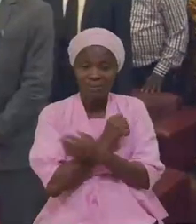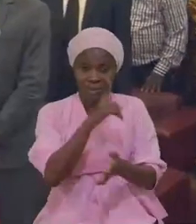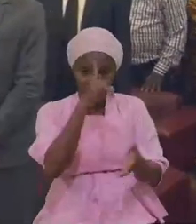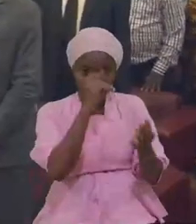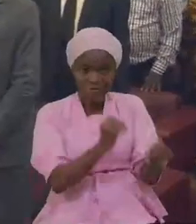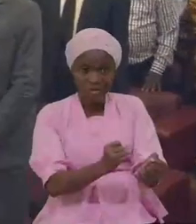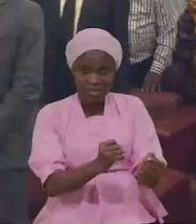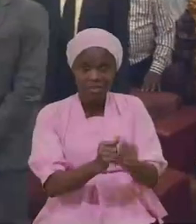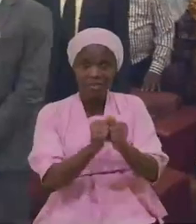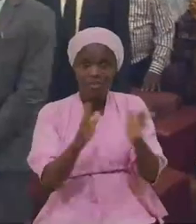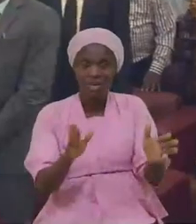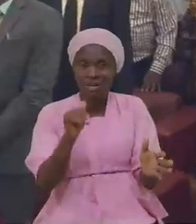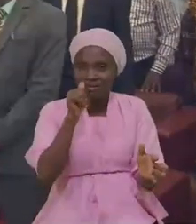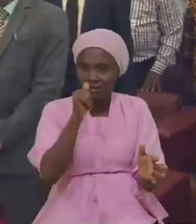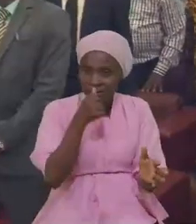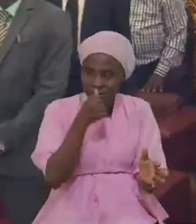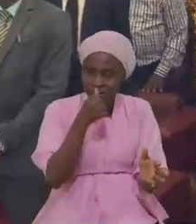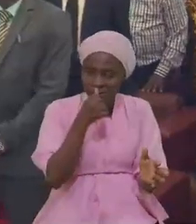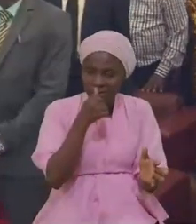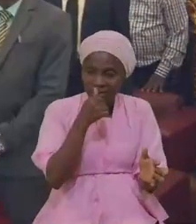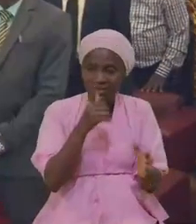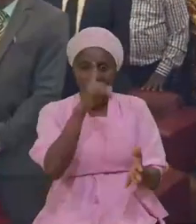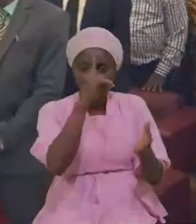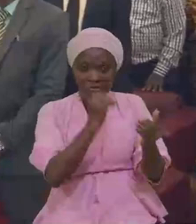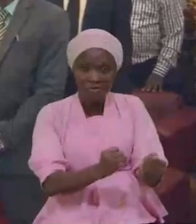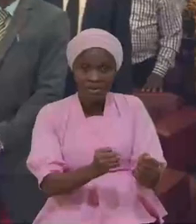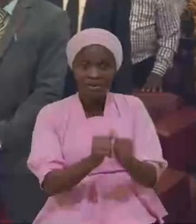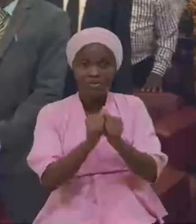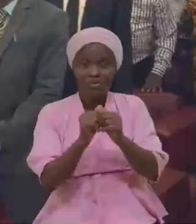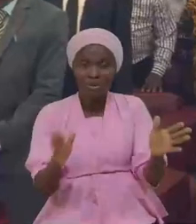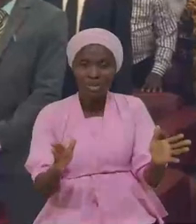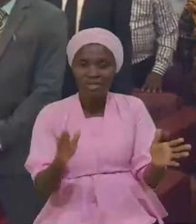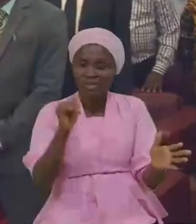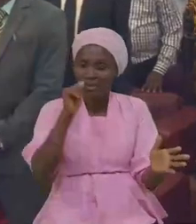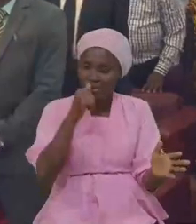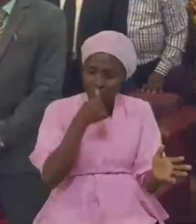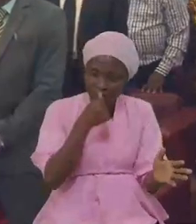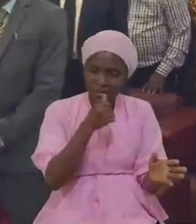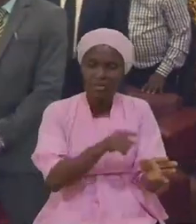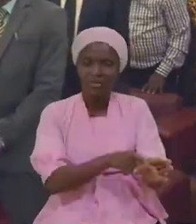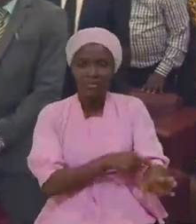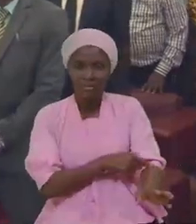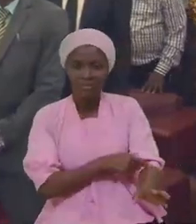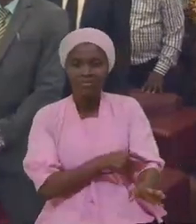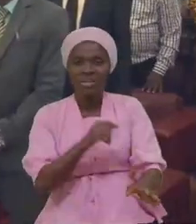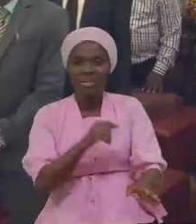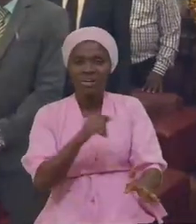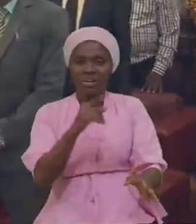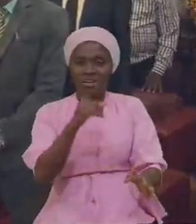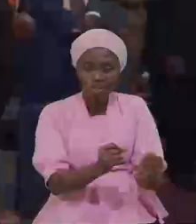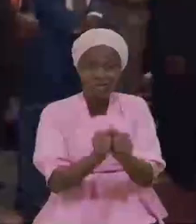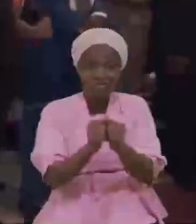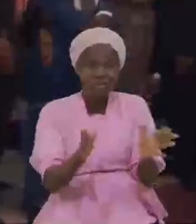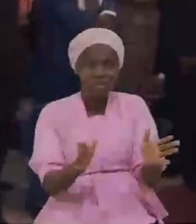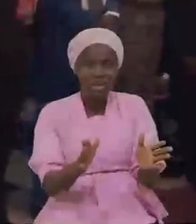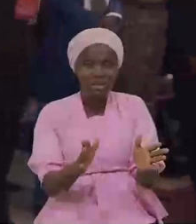la foi sans la patience, la foi sans la longanimité, la foi sans la bonté, c'est